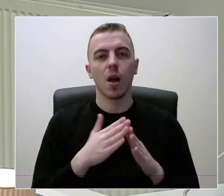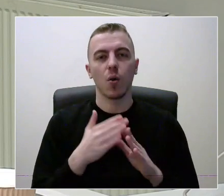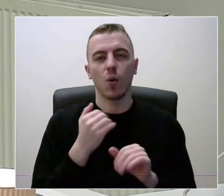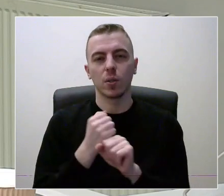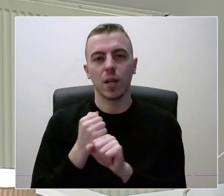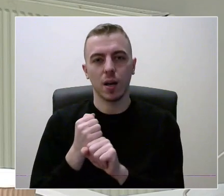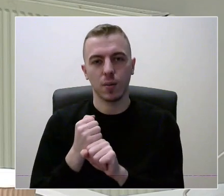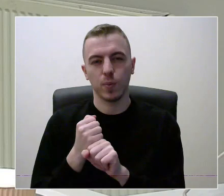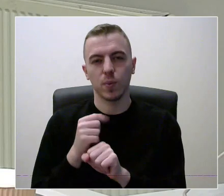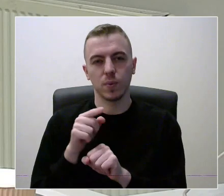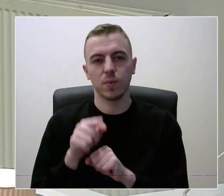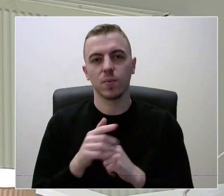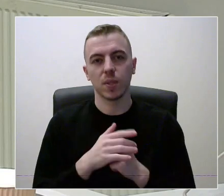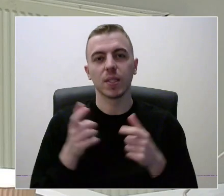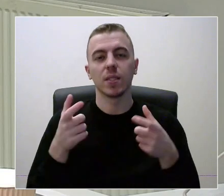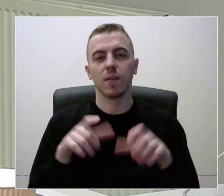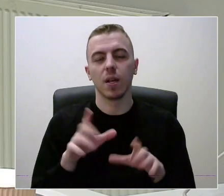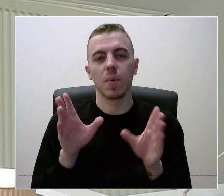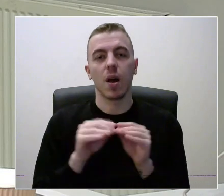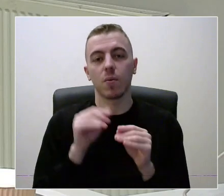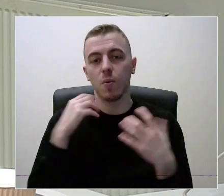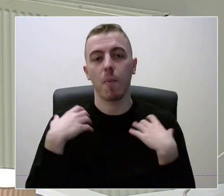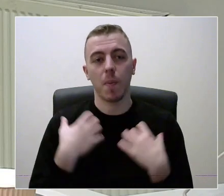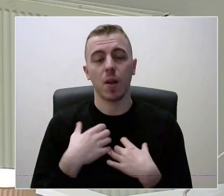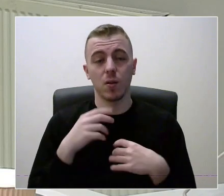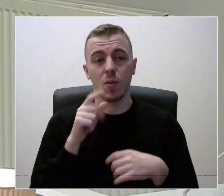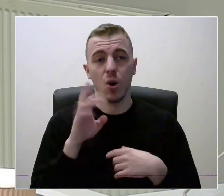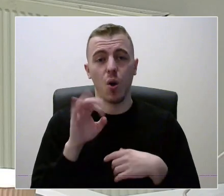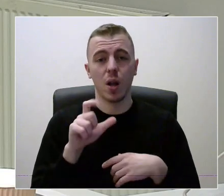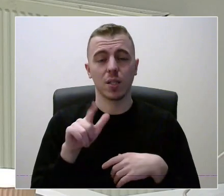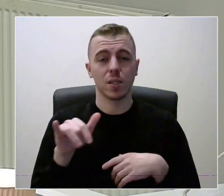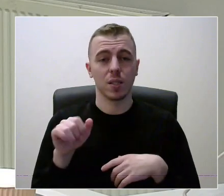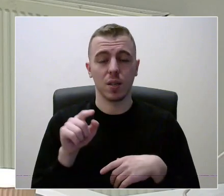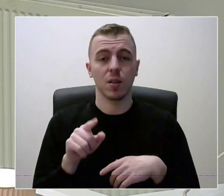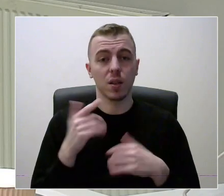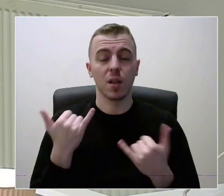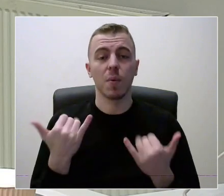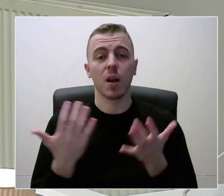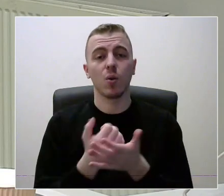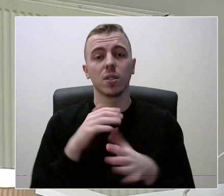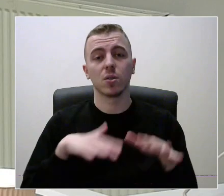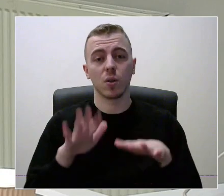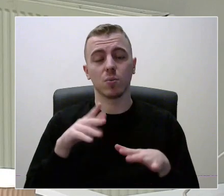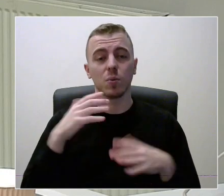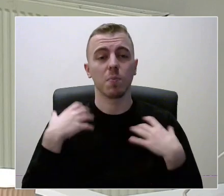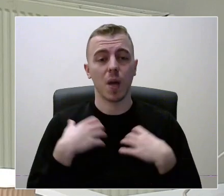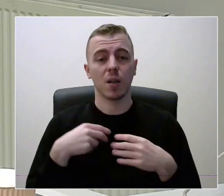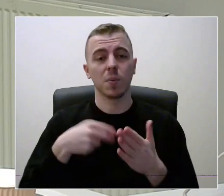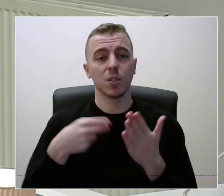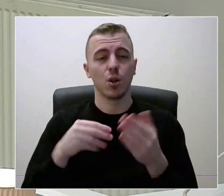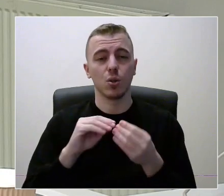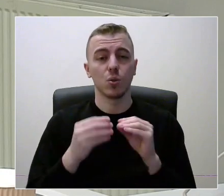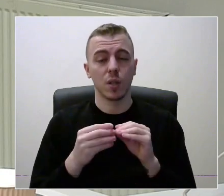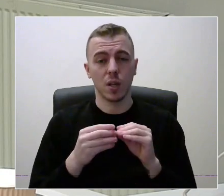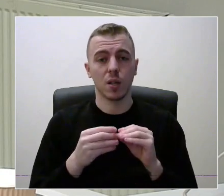savivaldybėje, eidami kartu su mero į koaliciją, dabar gausis tokia situacija, kad meras pasirašinės ir sutartis, kurios bus laimėtos